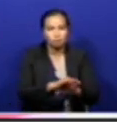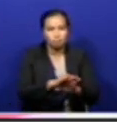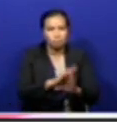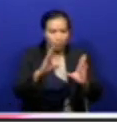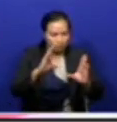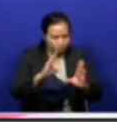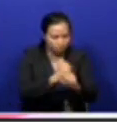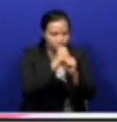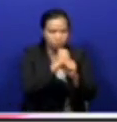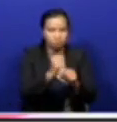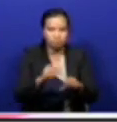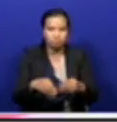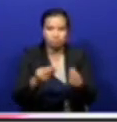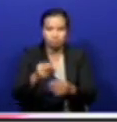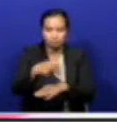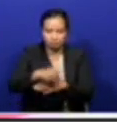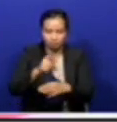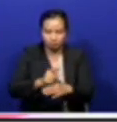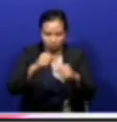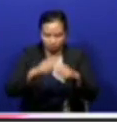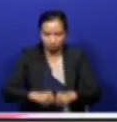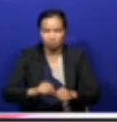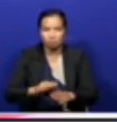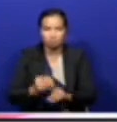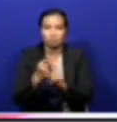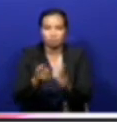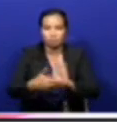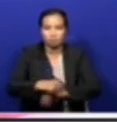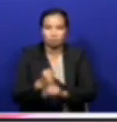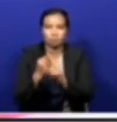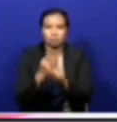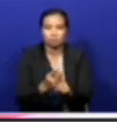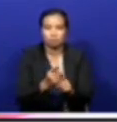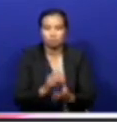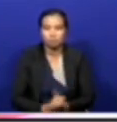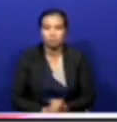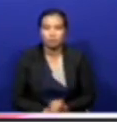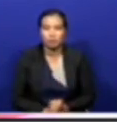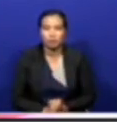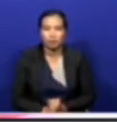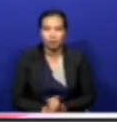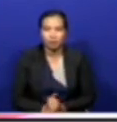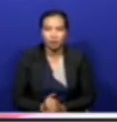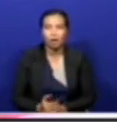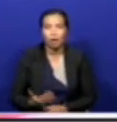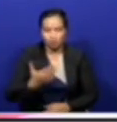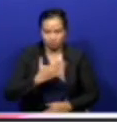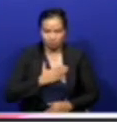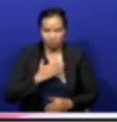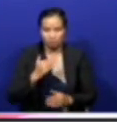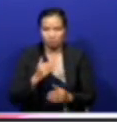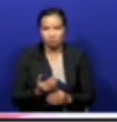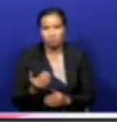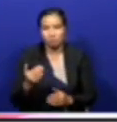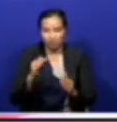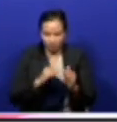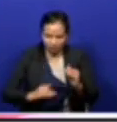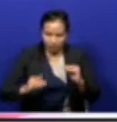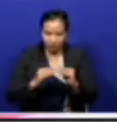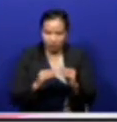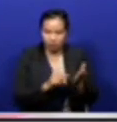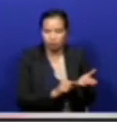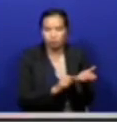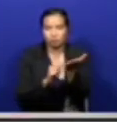อบตามนั้นนะครับซึ่งเป็นอื่นไม่ได้ท่านประธานต้องบัดตามนั่นหมายความว่าท่านเองก็มีสิทธิ์ที่จะเสนอกฎหมายนี้เข้าสู่ที่ประชุม